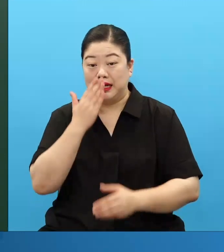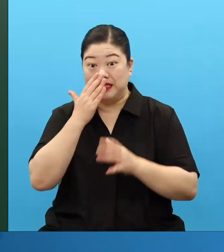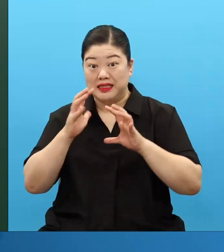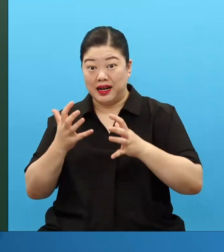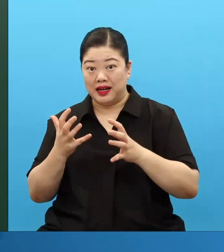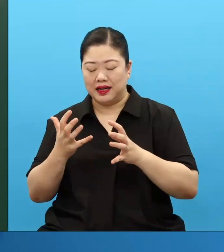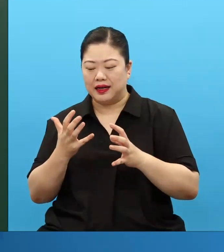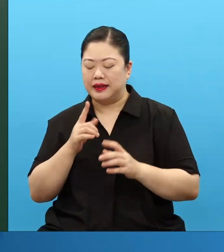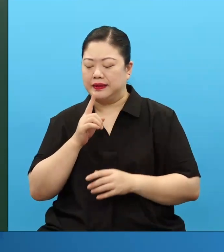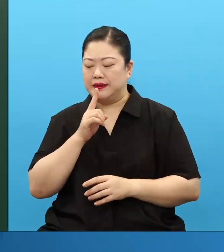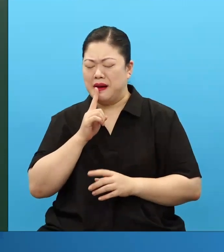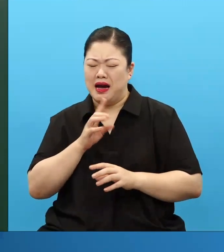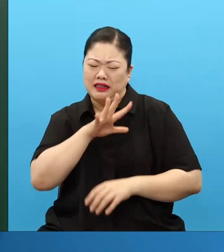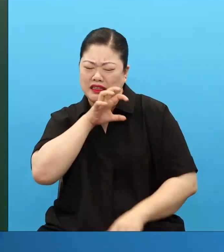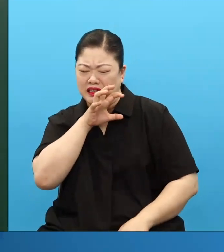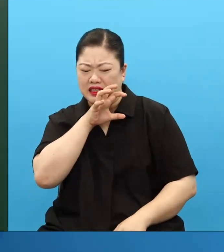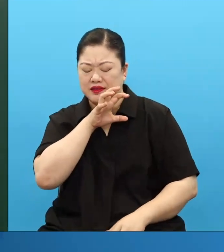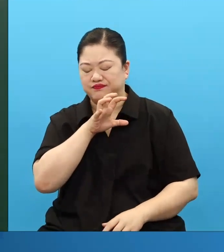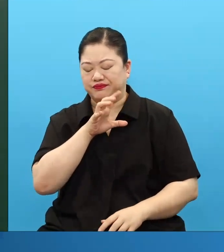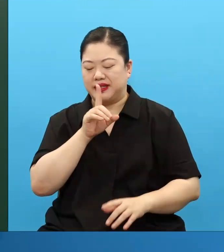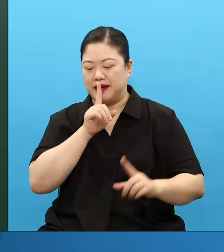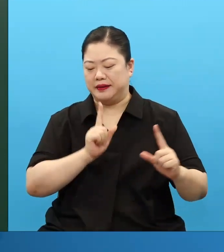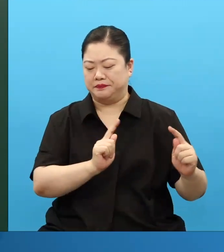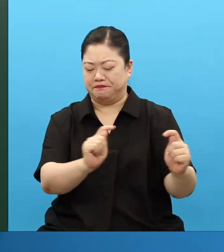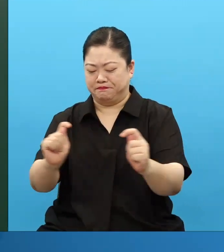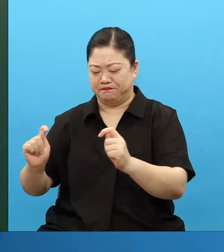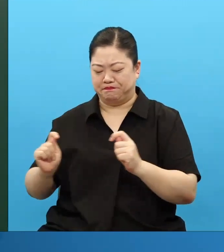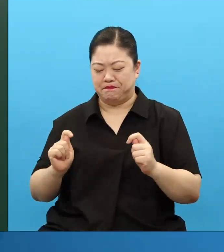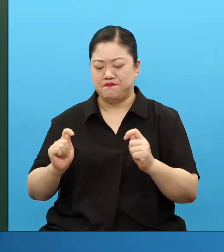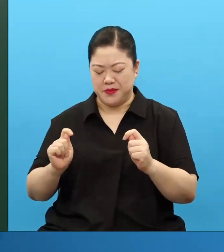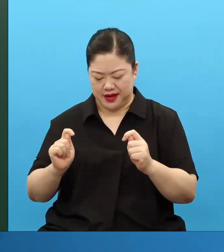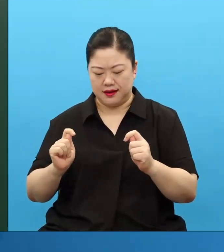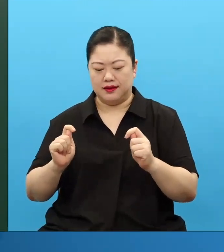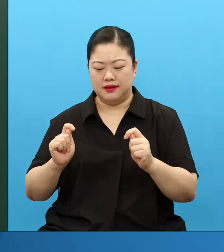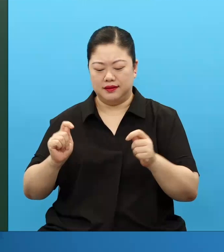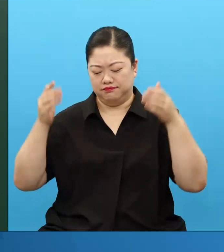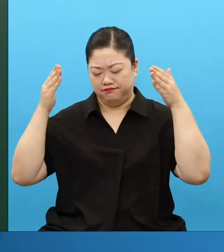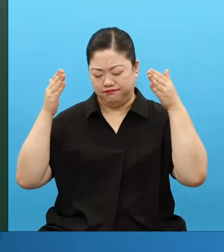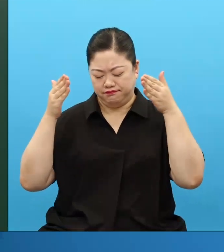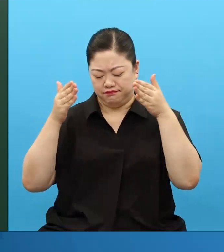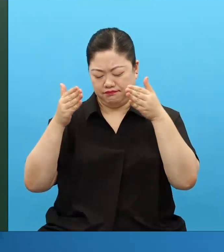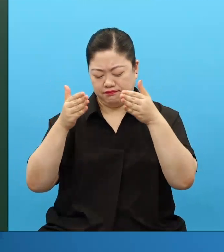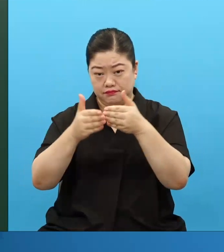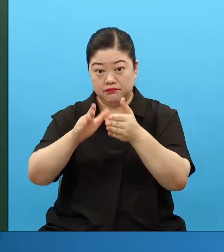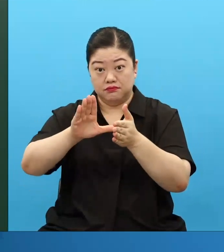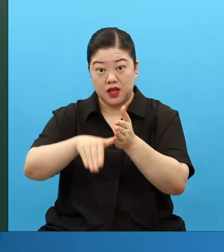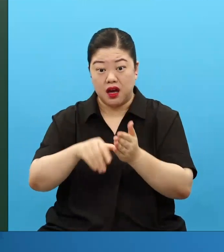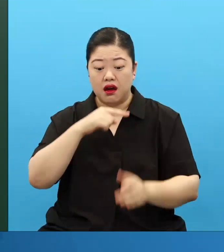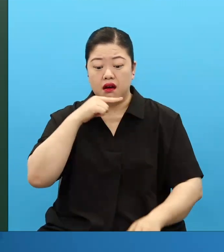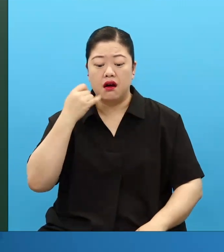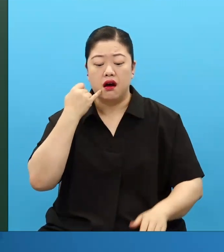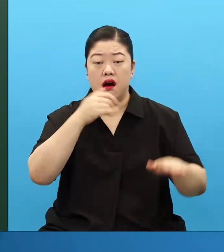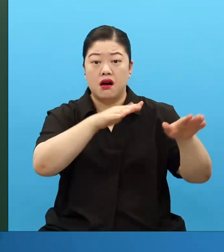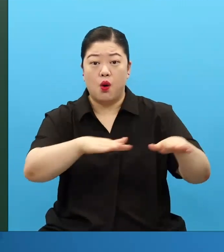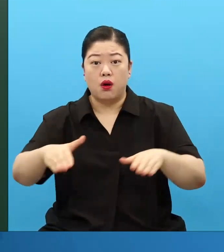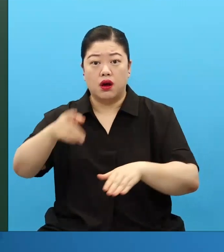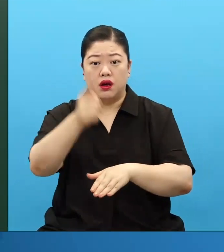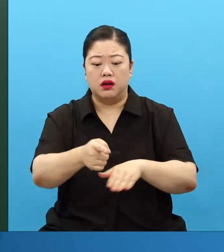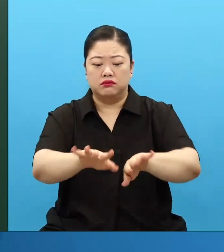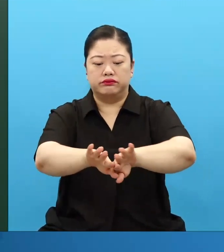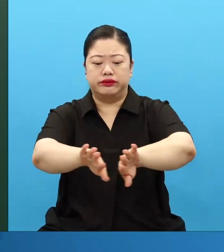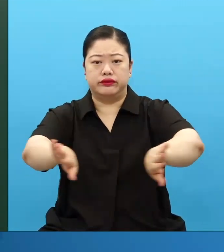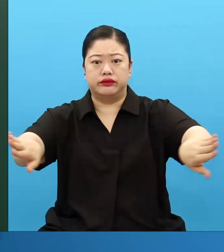6, do you not know that the Spirit of God dwells in you? 예, 고린도 후서 6장 16절에도 같은 말씀이 나옵니다. And the same